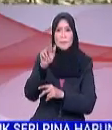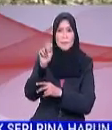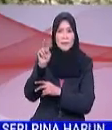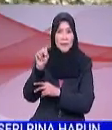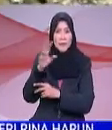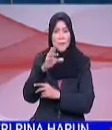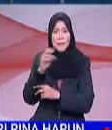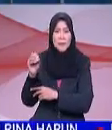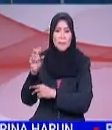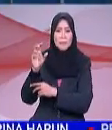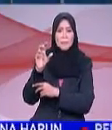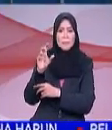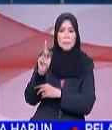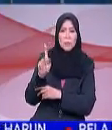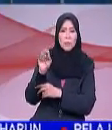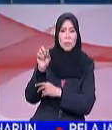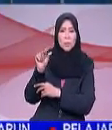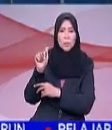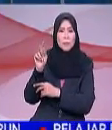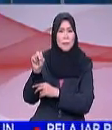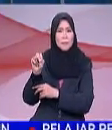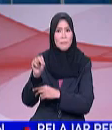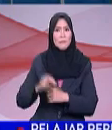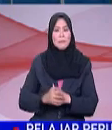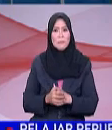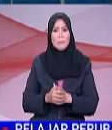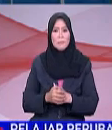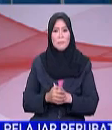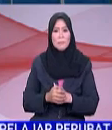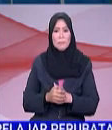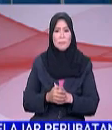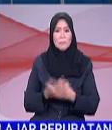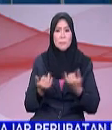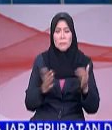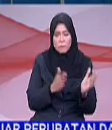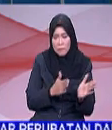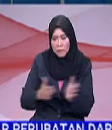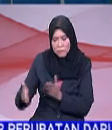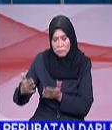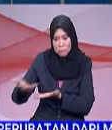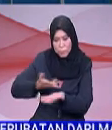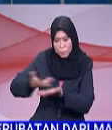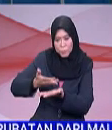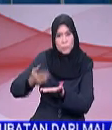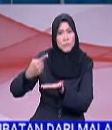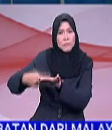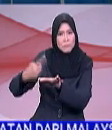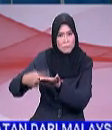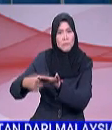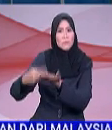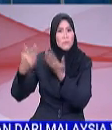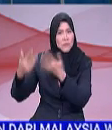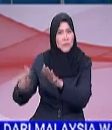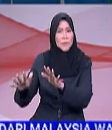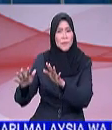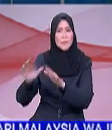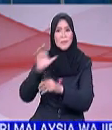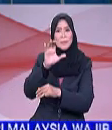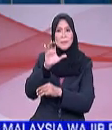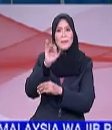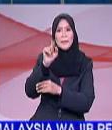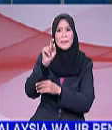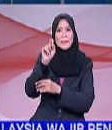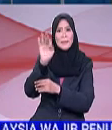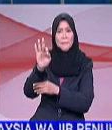Kampung Nokogungan. Plan strategi dan pelaksanaan sudah pun dibincang di peringkat CITF